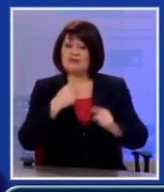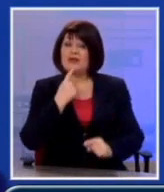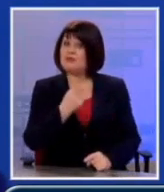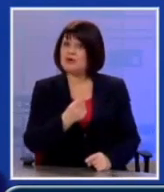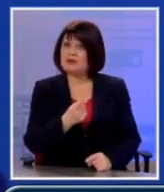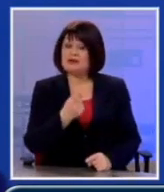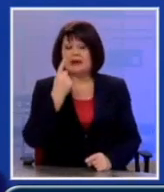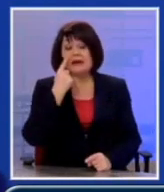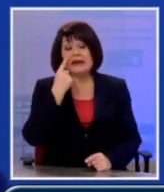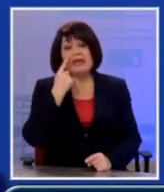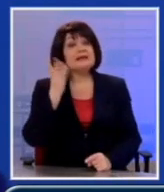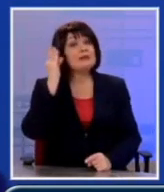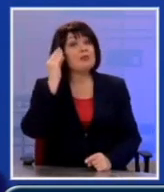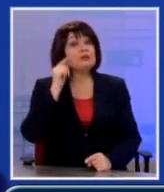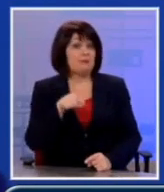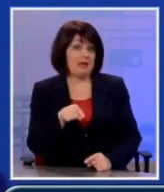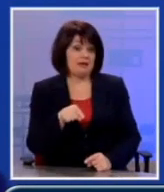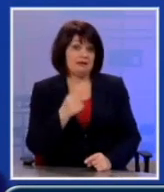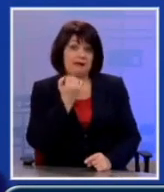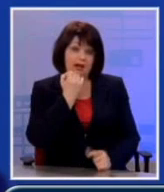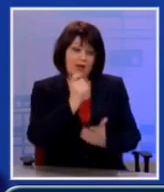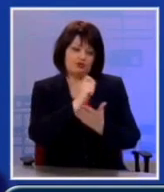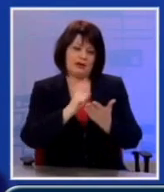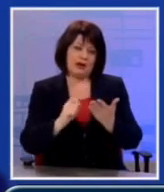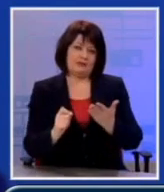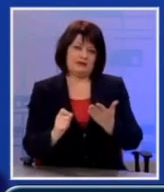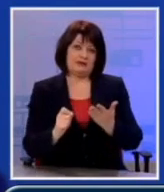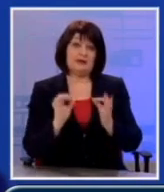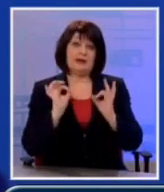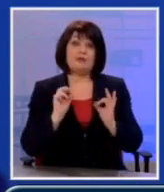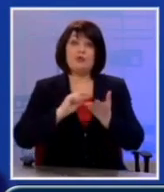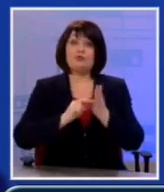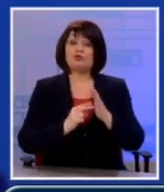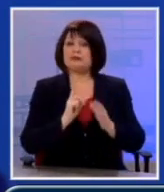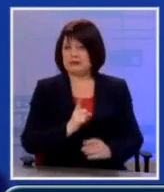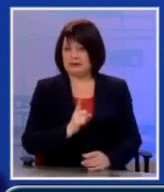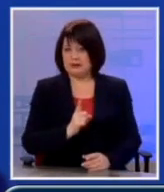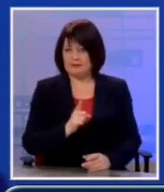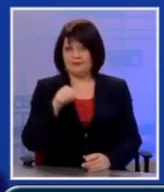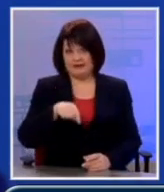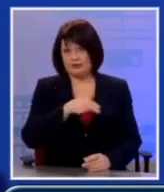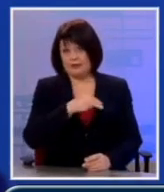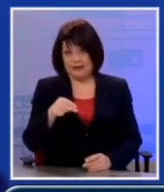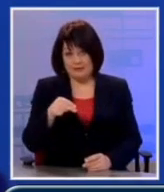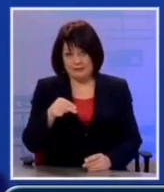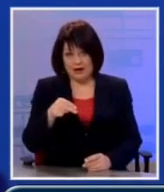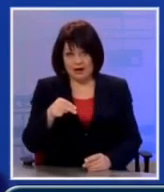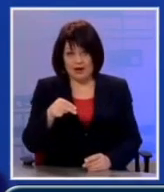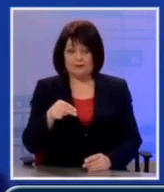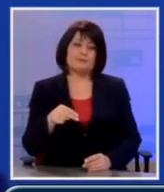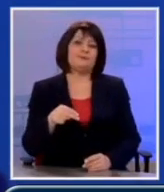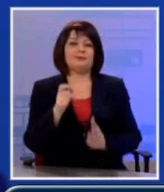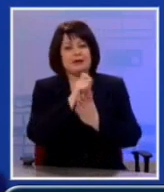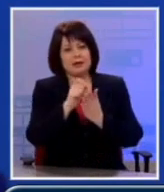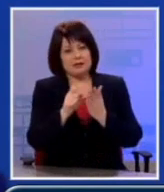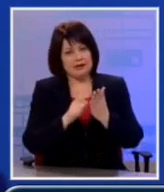να ελέγξετε τις πηγές σας και να είστε πιο φιδωλοί σε αυτού του τύπου την